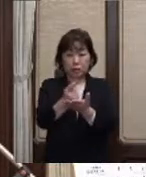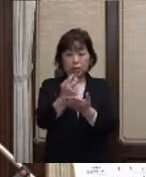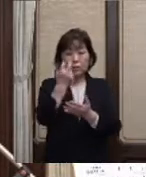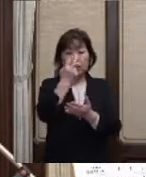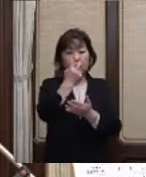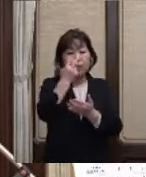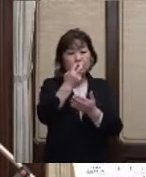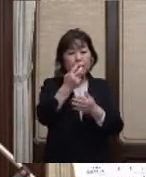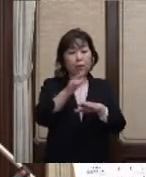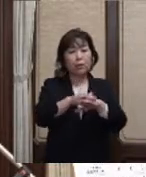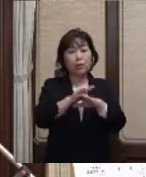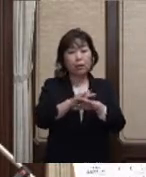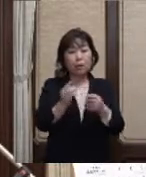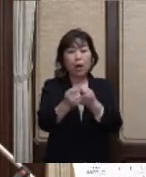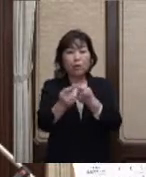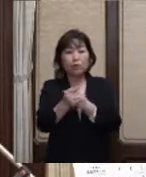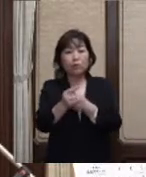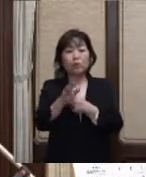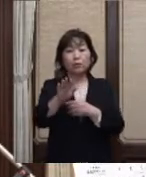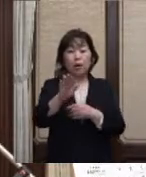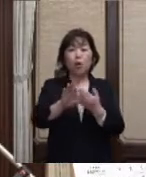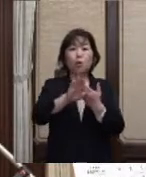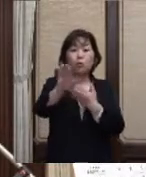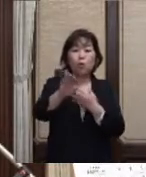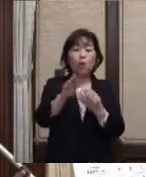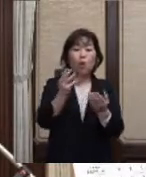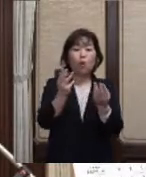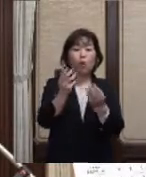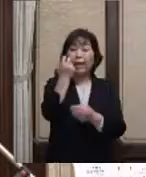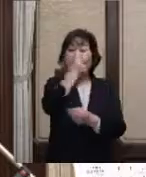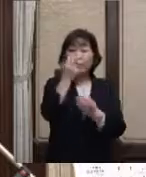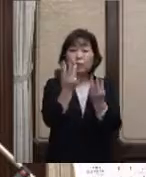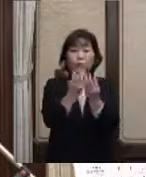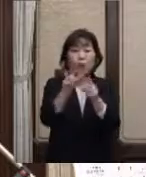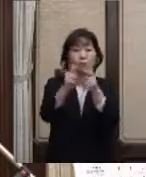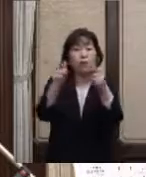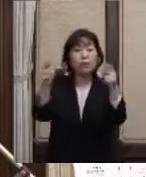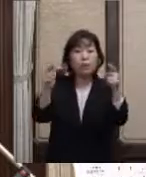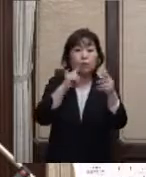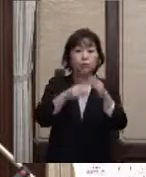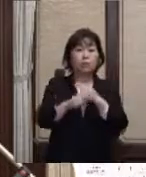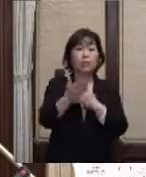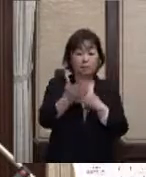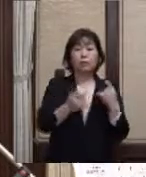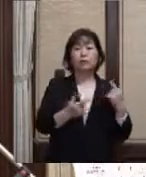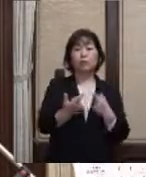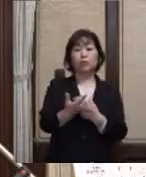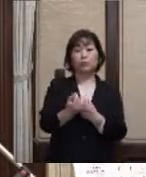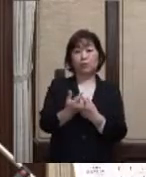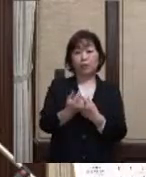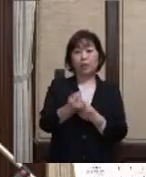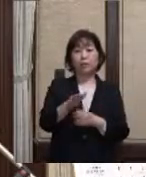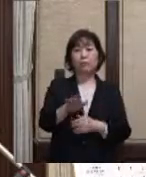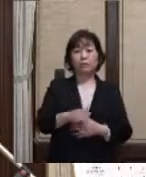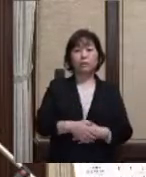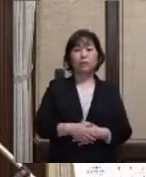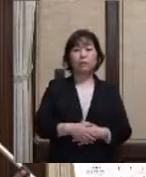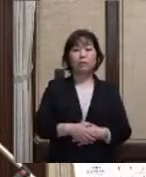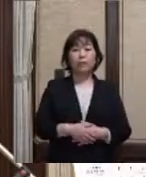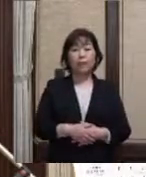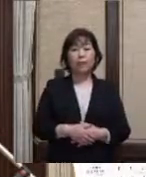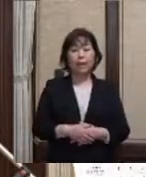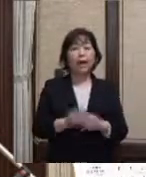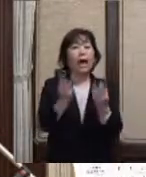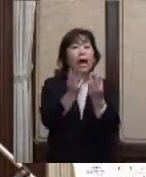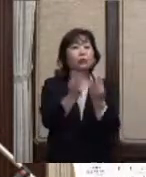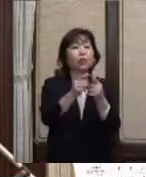ますとお話しされましたけれども、はい、それは、まあ、今後、まあ、検査数とかもし増大するのに備えてということ ですか。はい、その通りです。 検査数の増